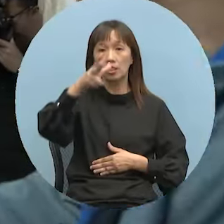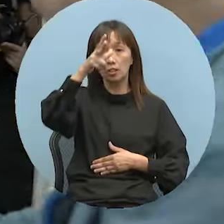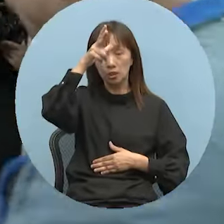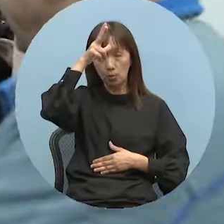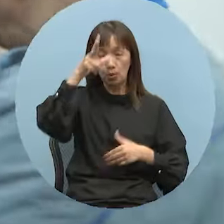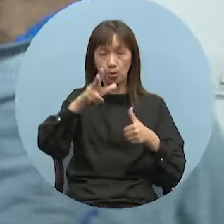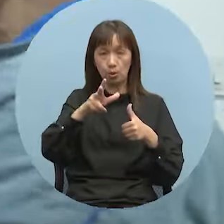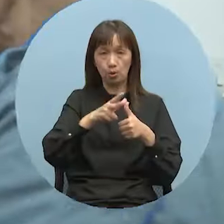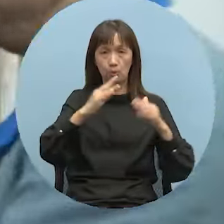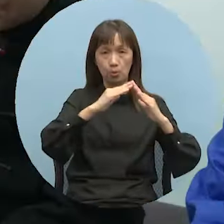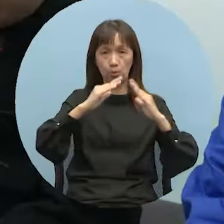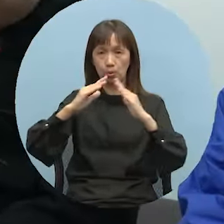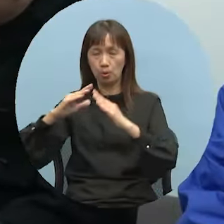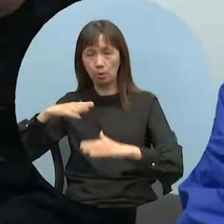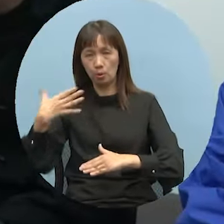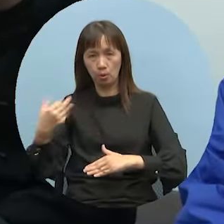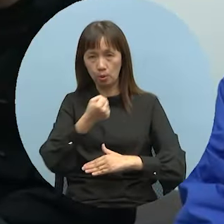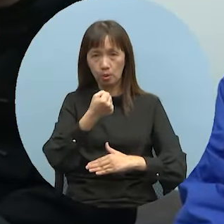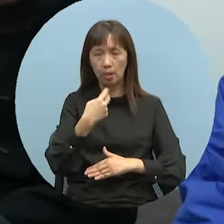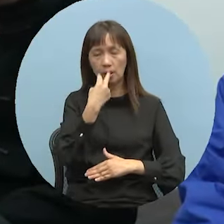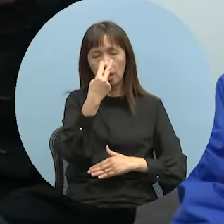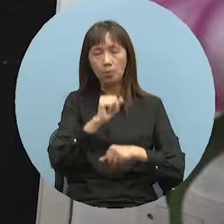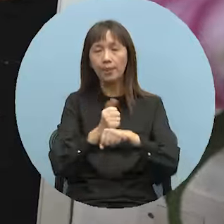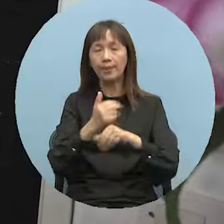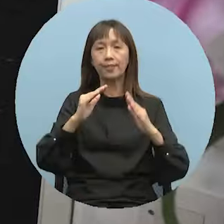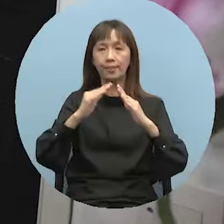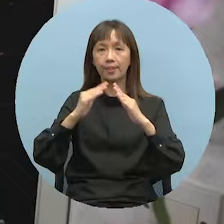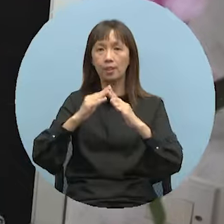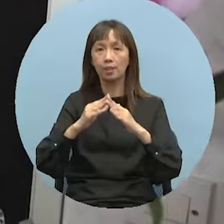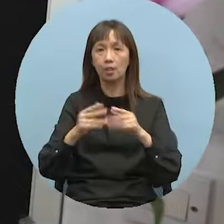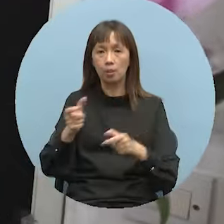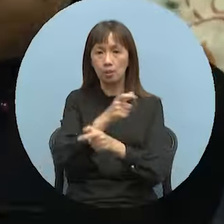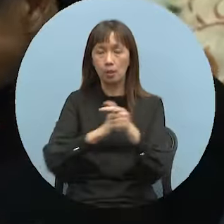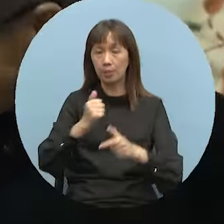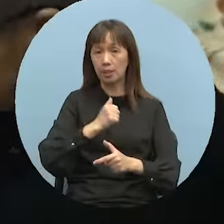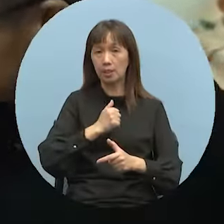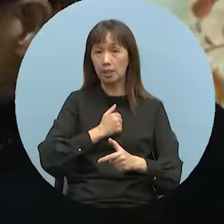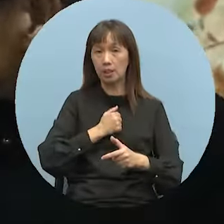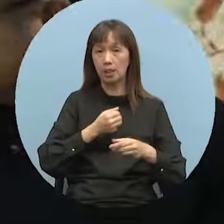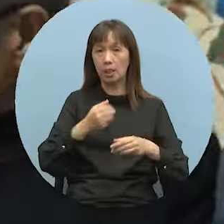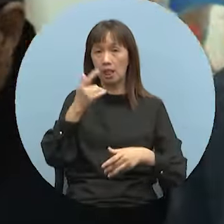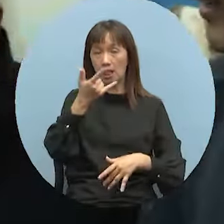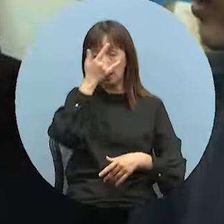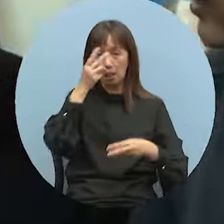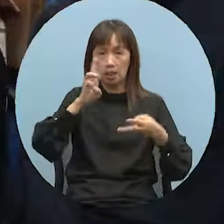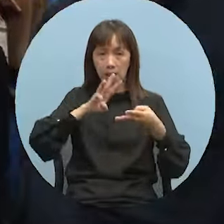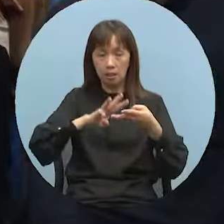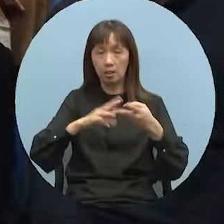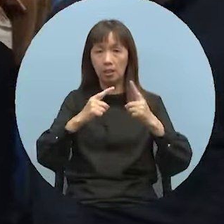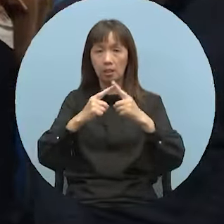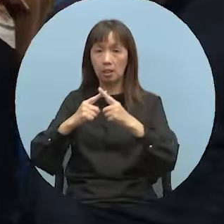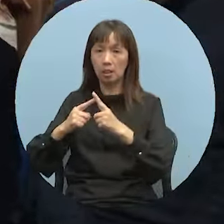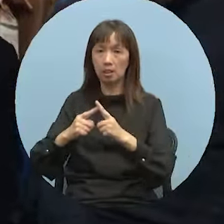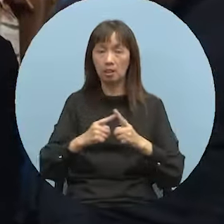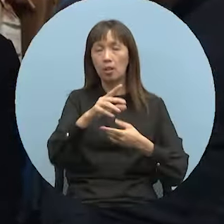政府主要官员继续走访多区探访基层家庭。财政司司长陈茂波到蓝田德田村探访市民， 你哋